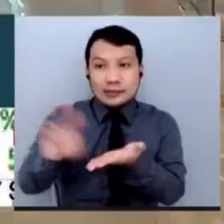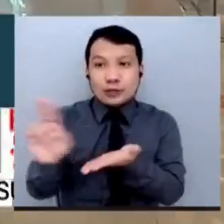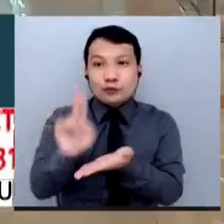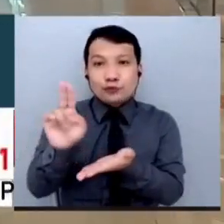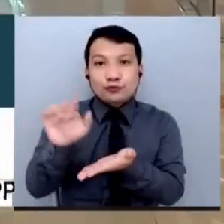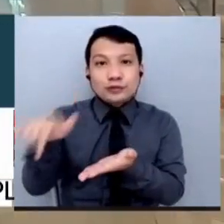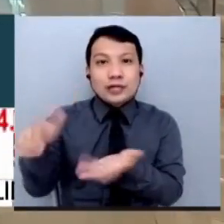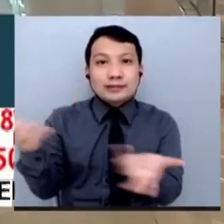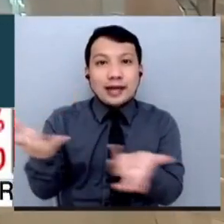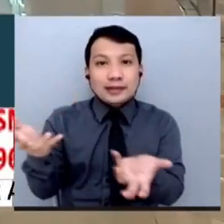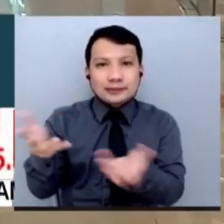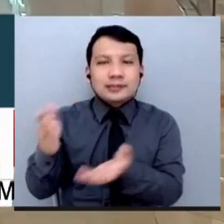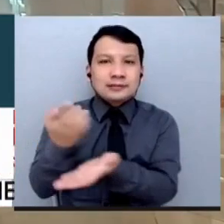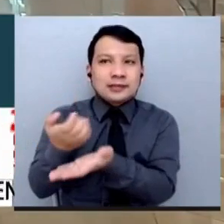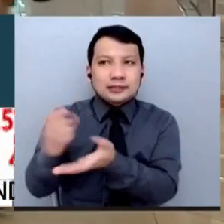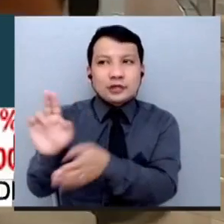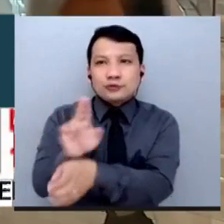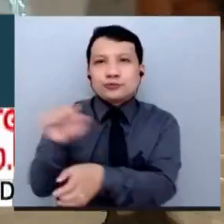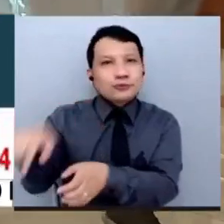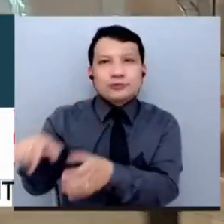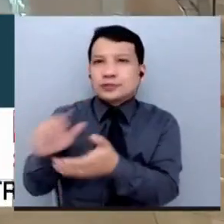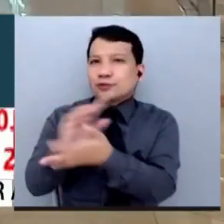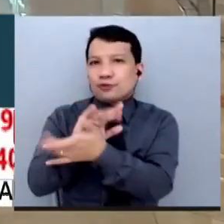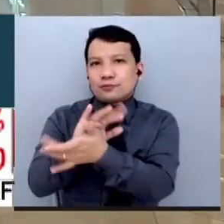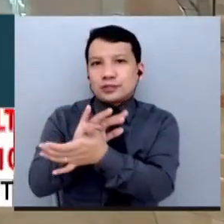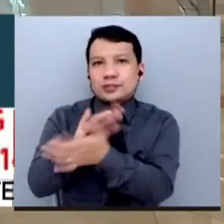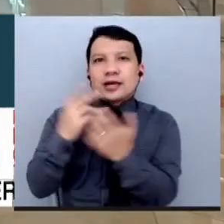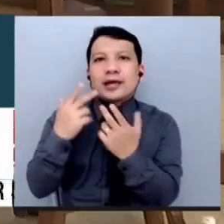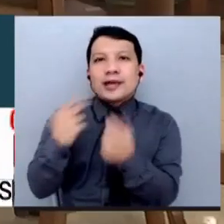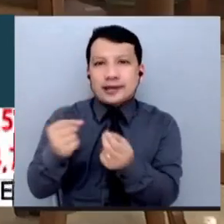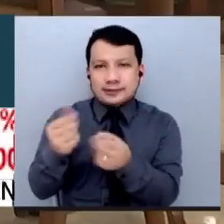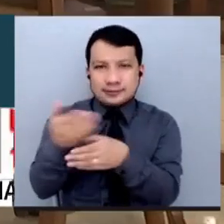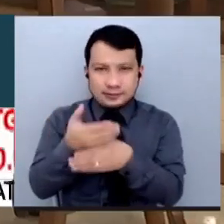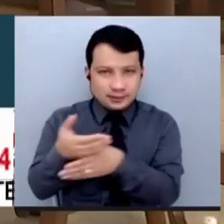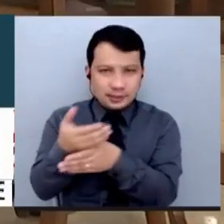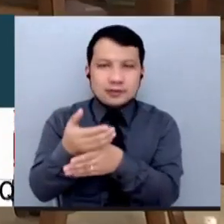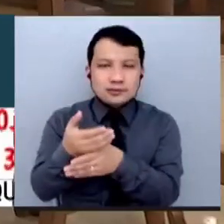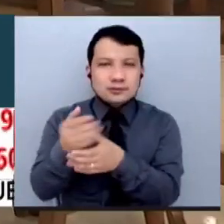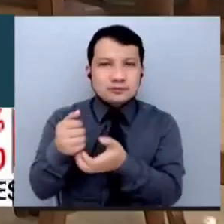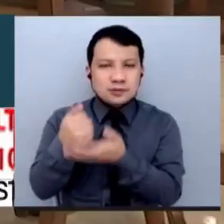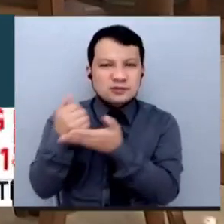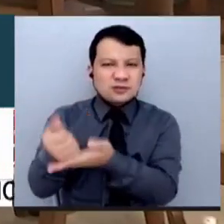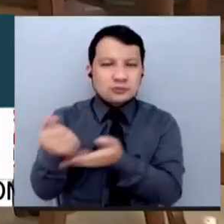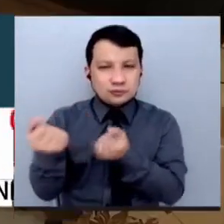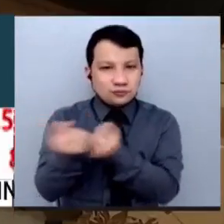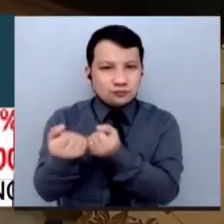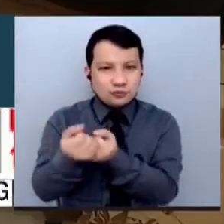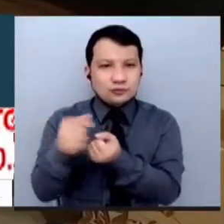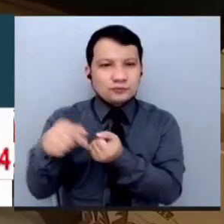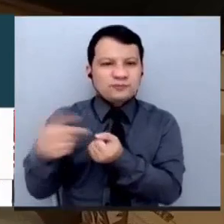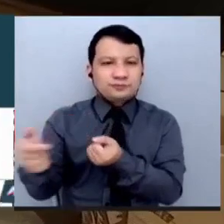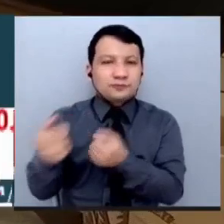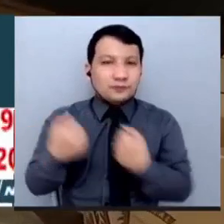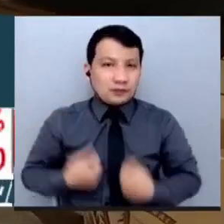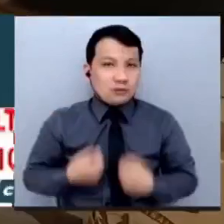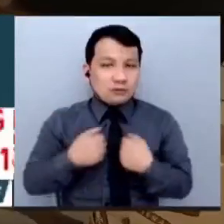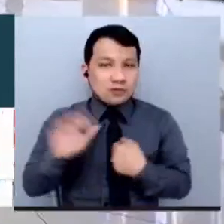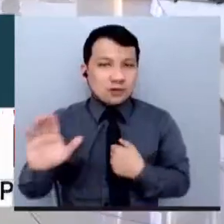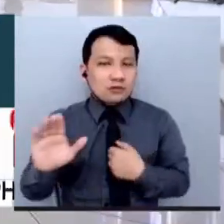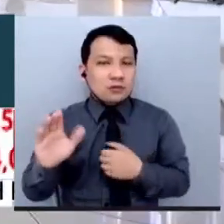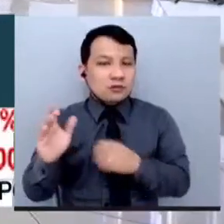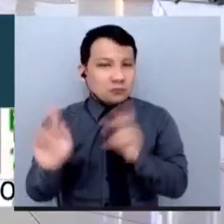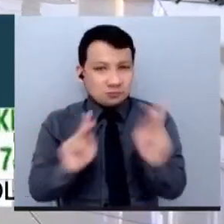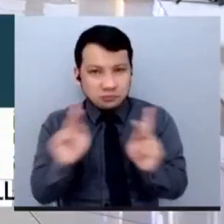COVID response. Ibig sabihin, healthcare. Healthcare para makasurvive yung ating mga